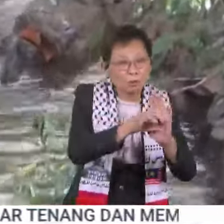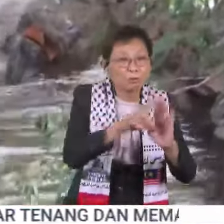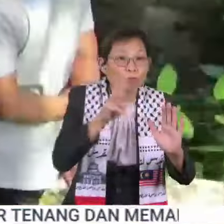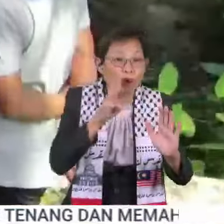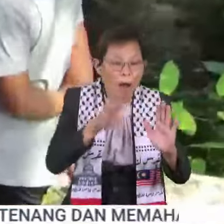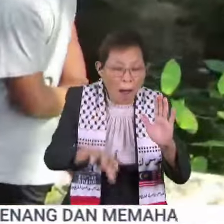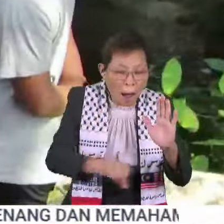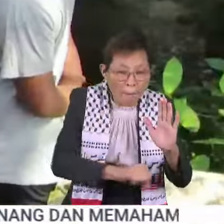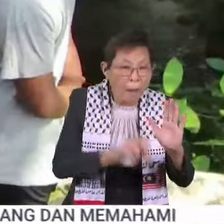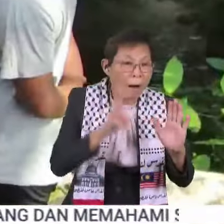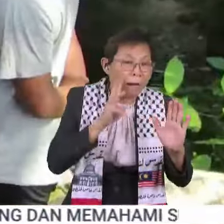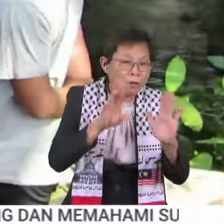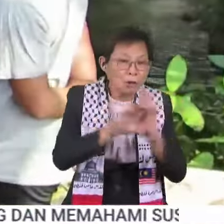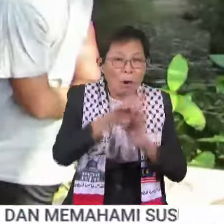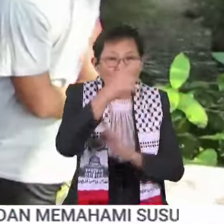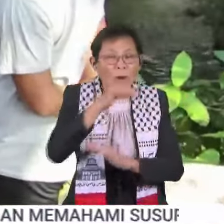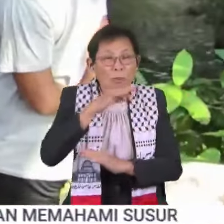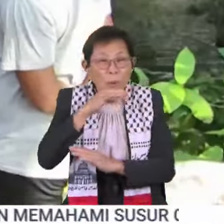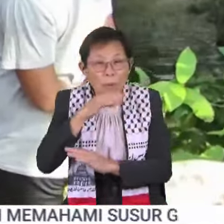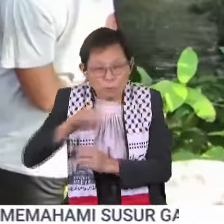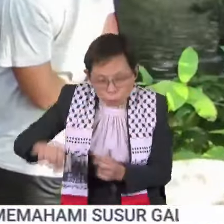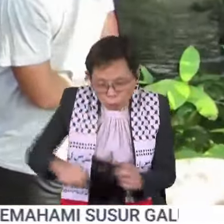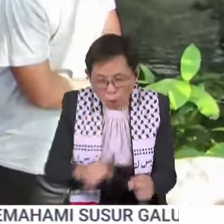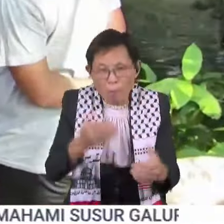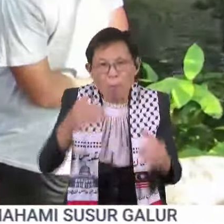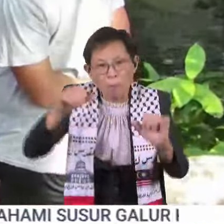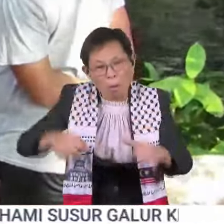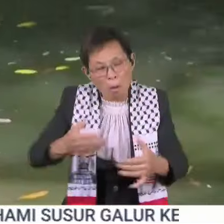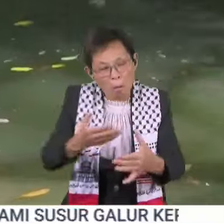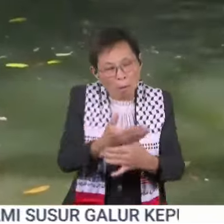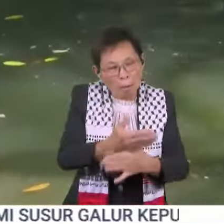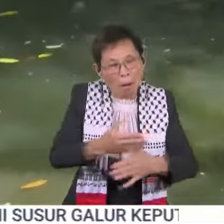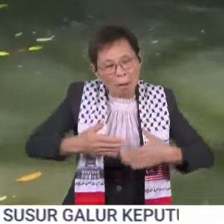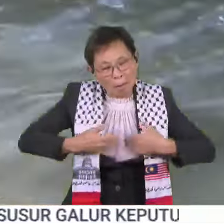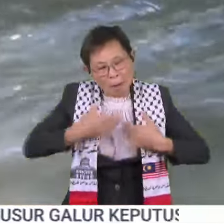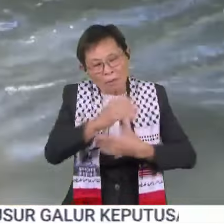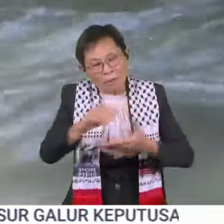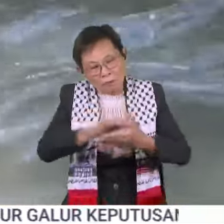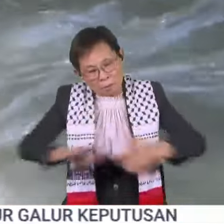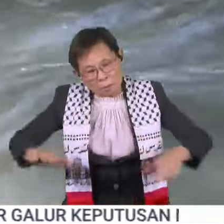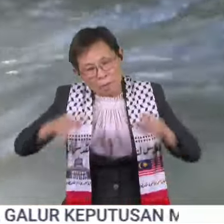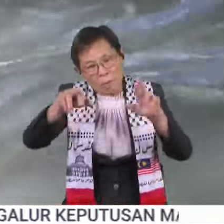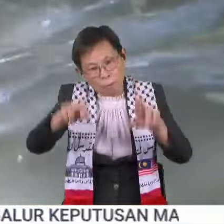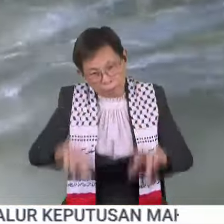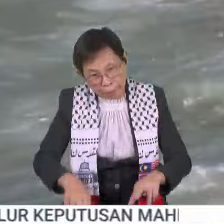air kerana pencemaran sungai boleh mengganggu kesejahteraan dan keselamatan penduduk.